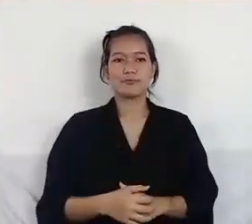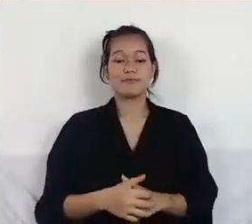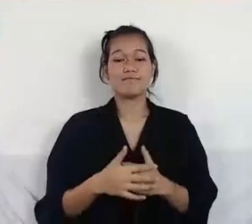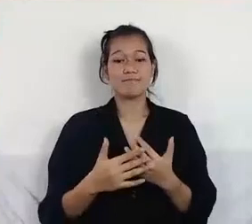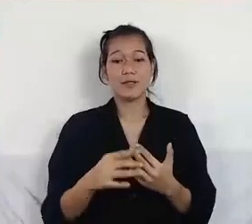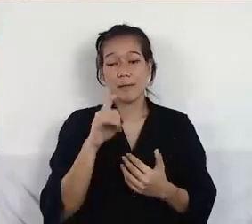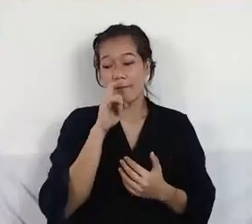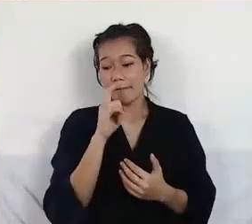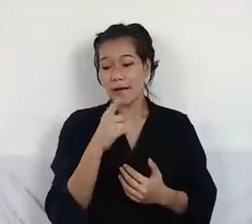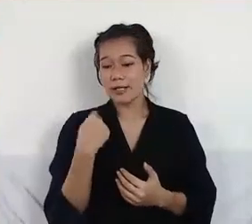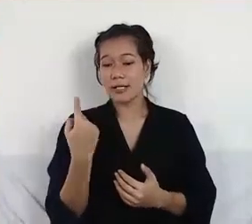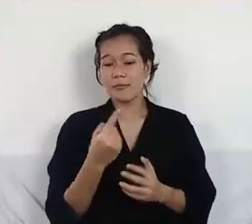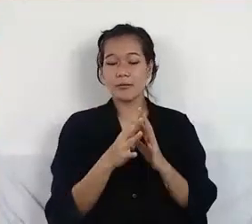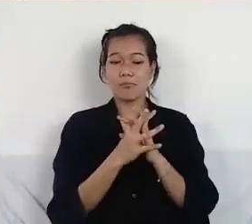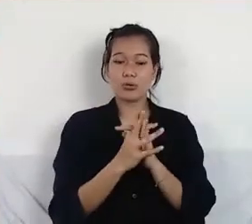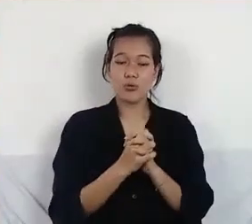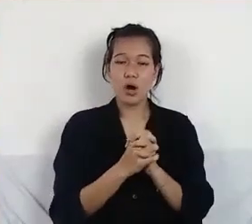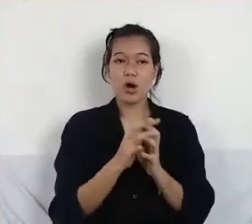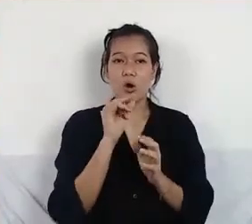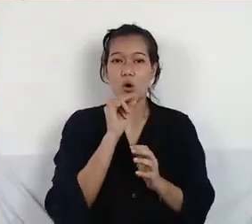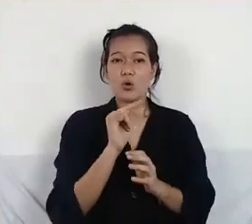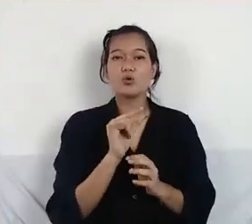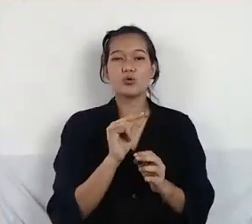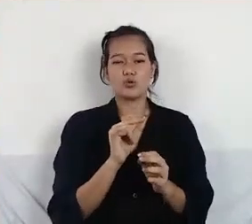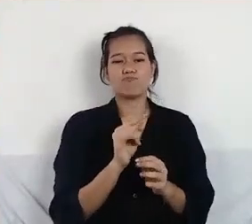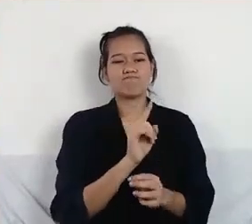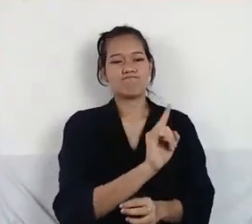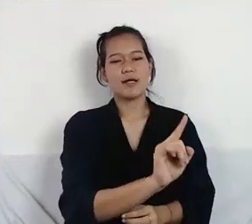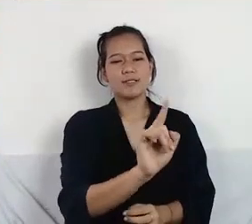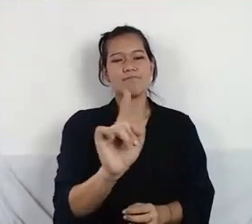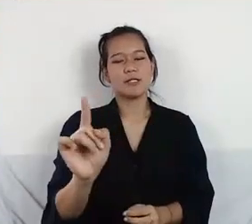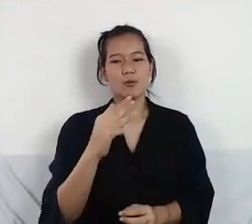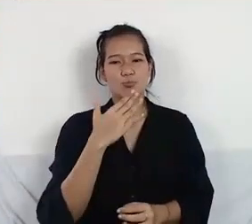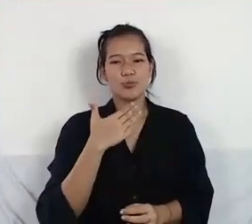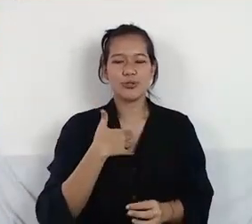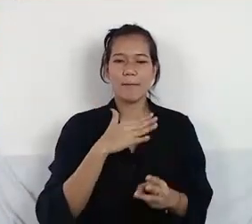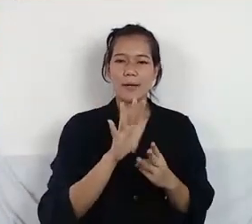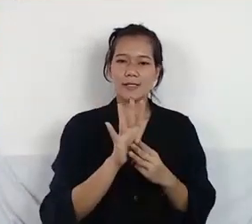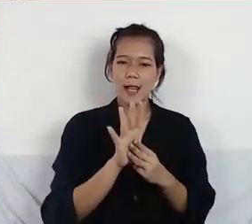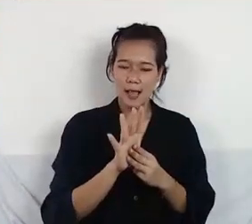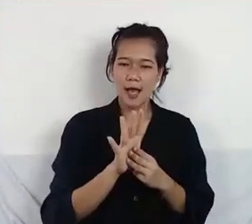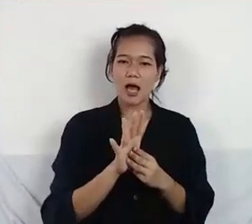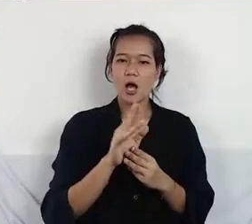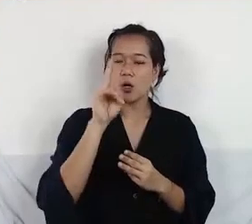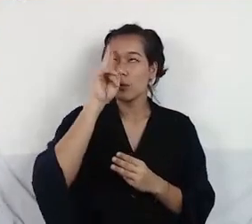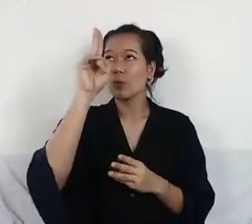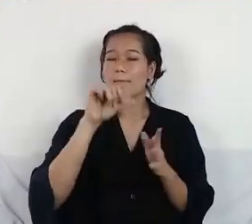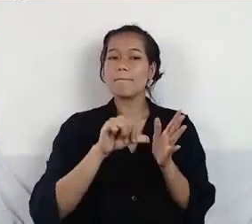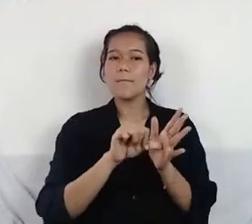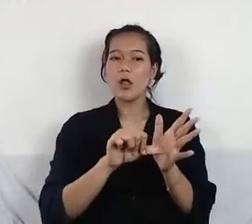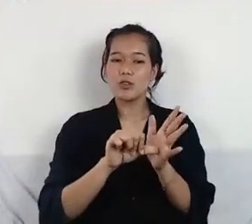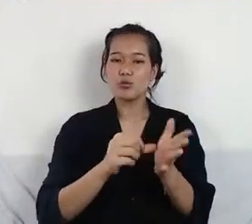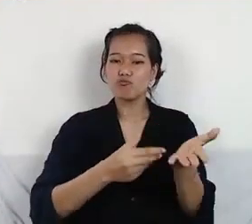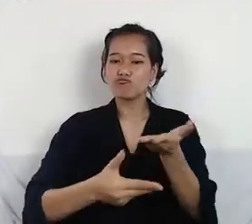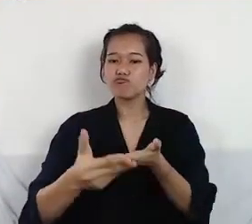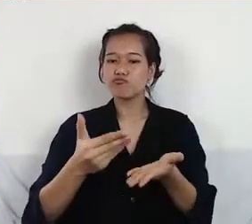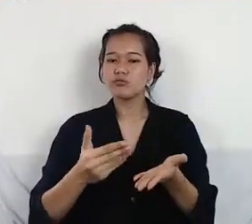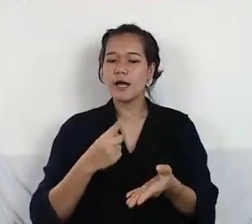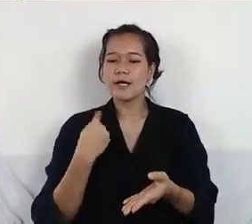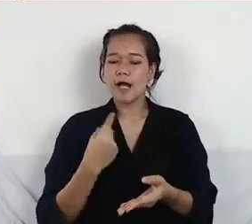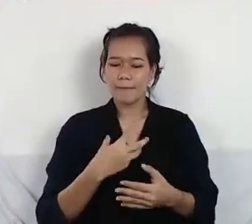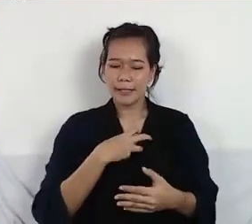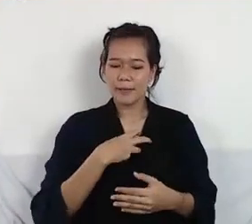Saat ini Bapa, kami juga rindu berdoa untuk pergumulan kami pribadi lepas pribadi. Tolonglah kami ya Bapa, agar kami boleh tetap kuat di dalam